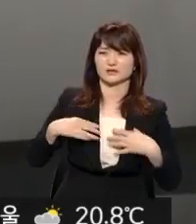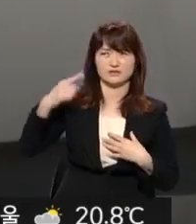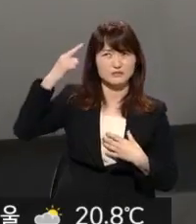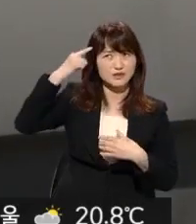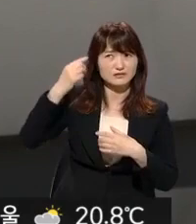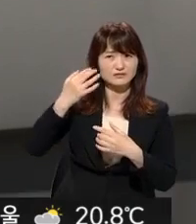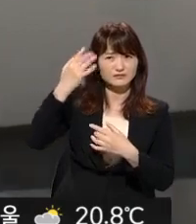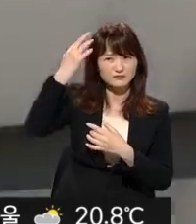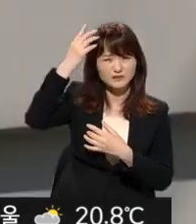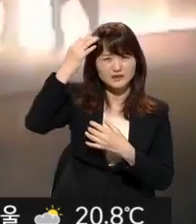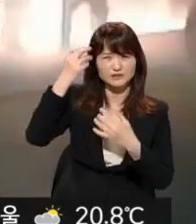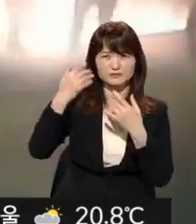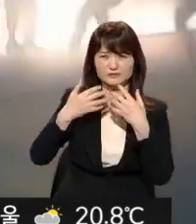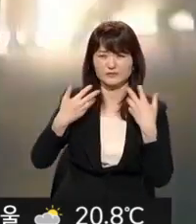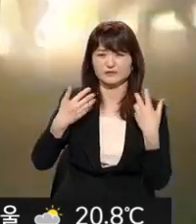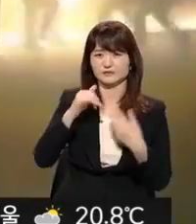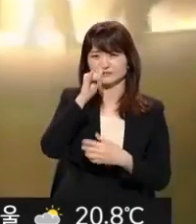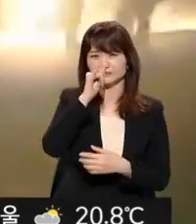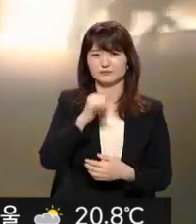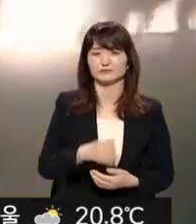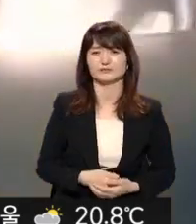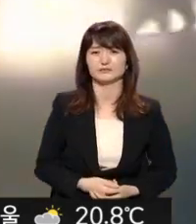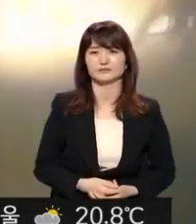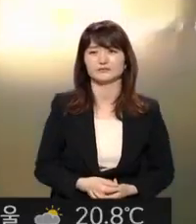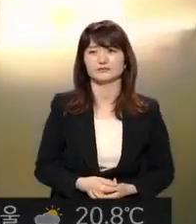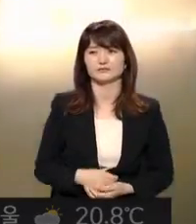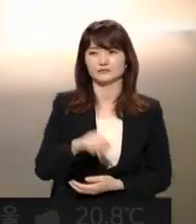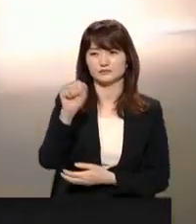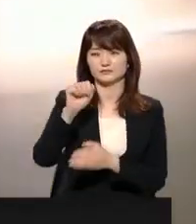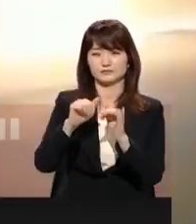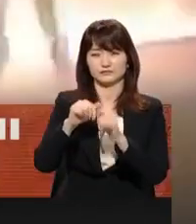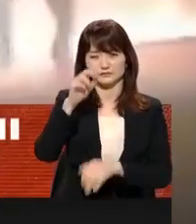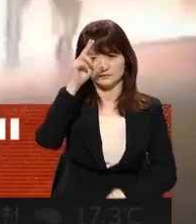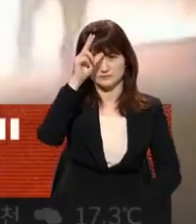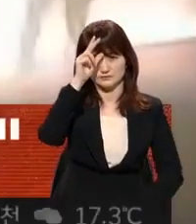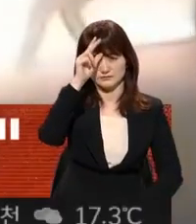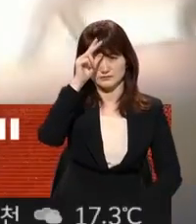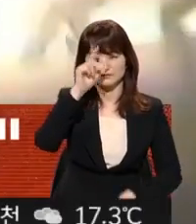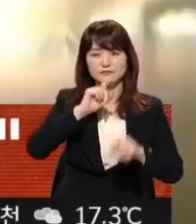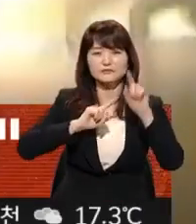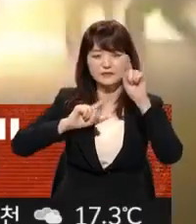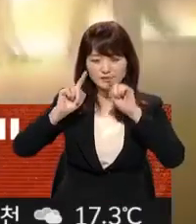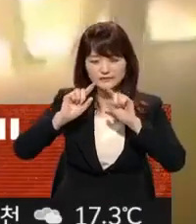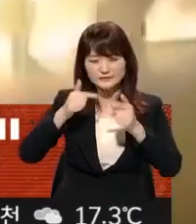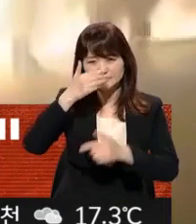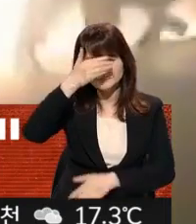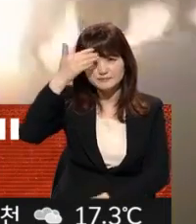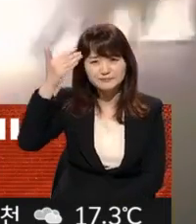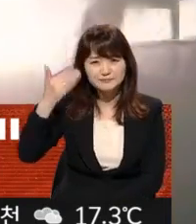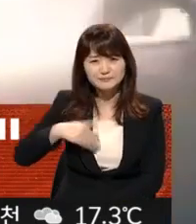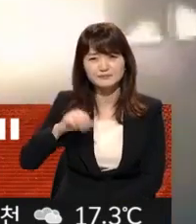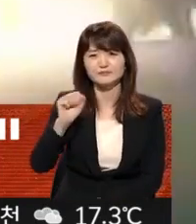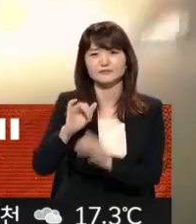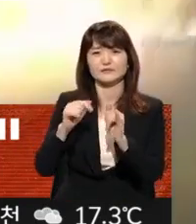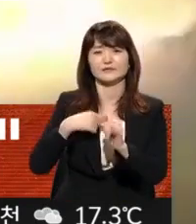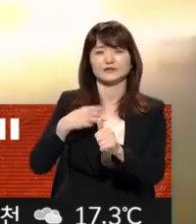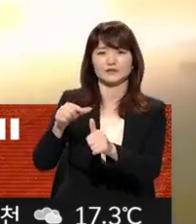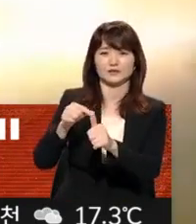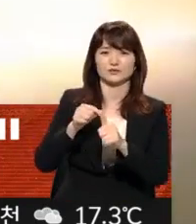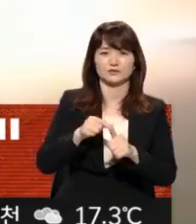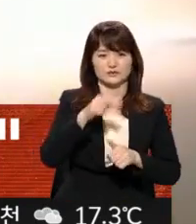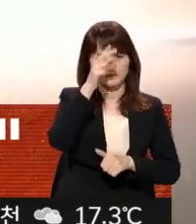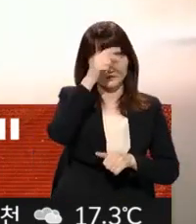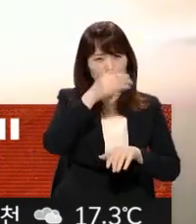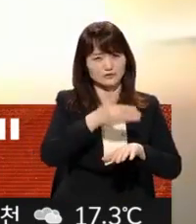was burned, head burned, so. 네, 운전자와 경찰 모두 다행히 다치진 않았고요. 이 운전자는 자신을 구해준